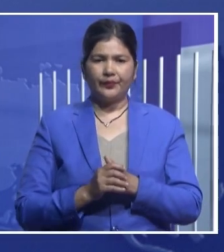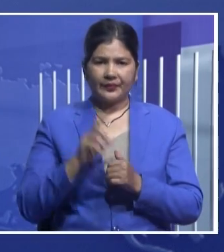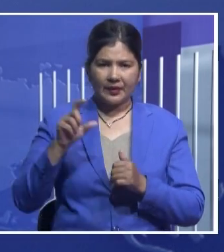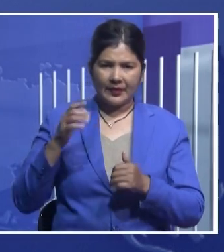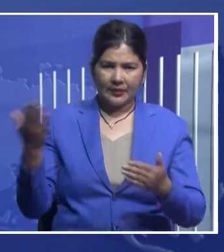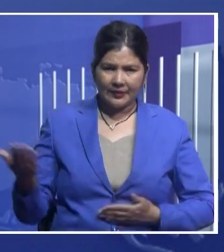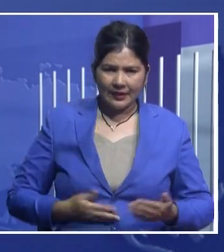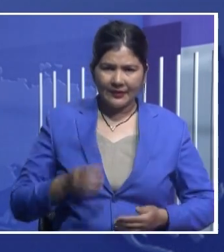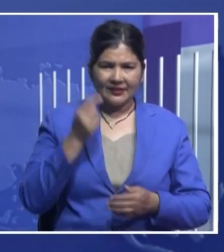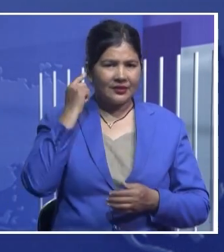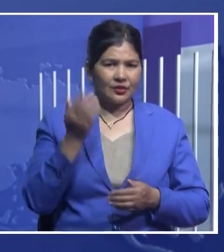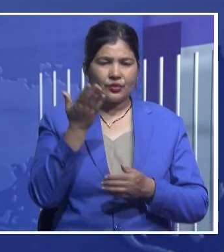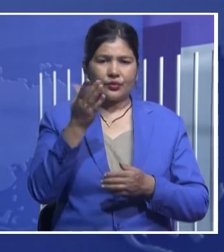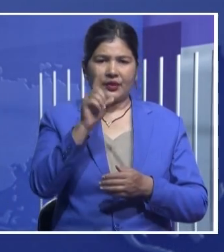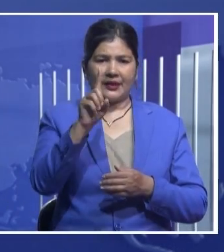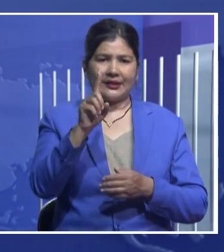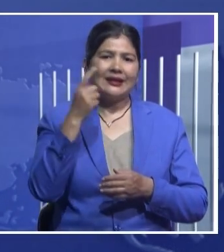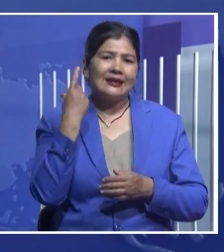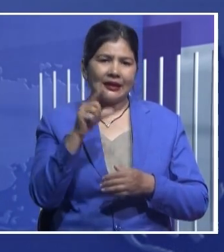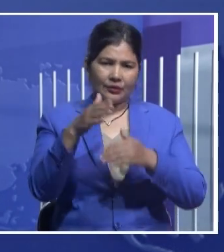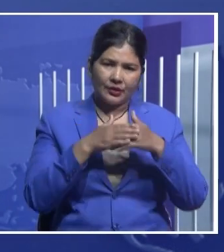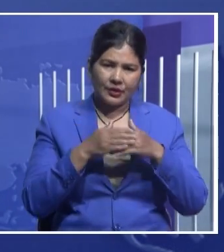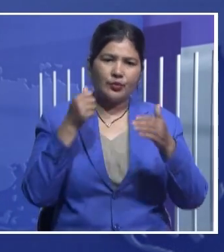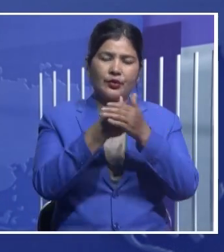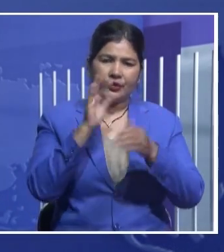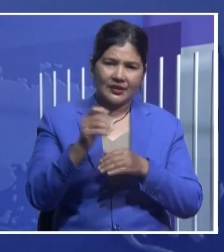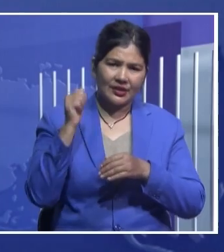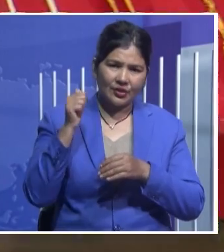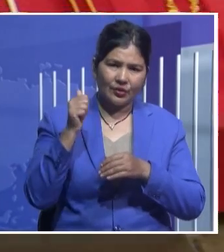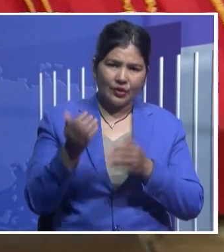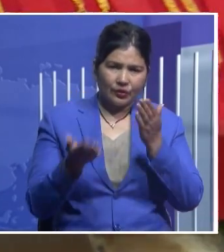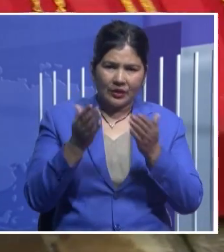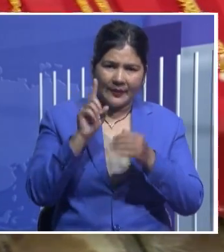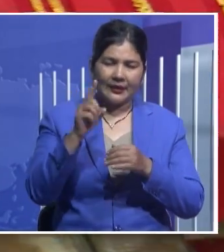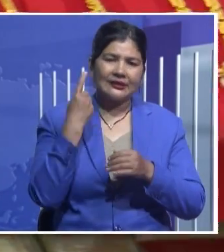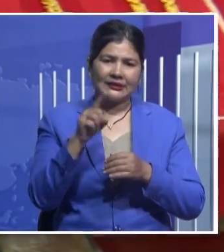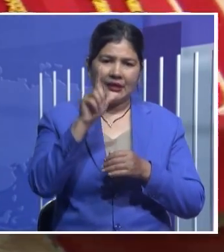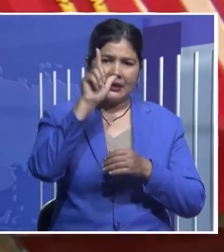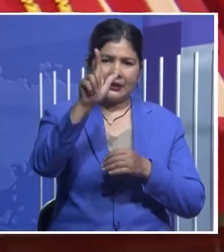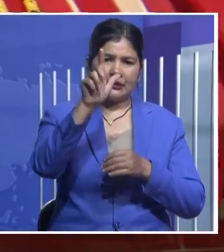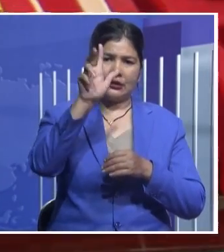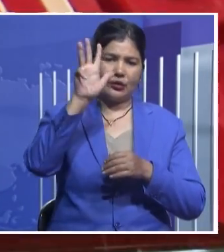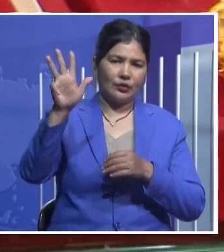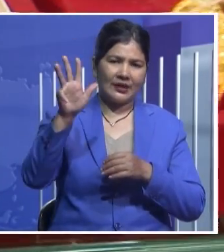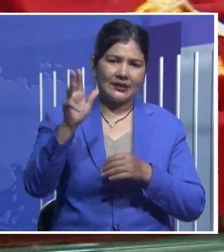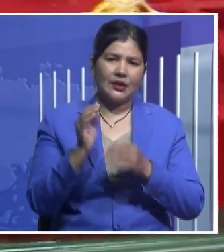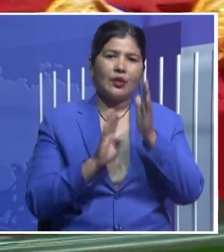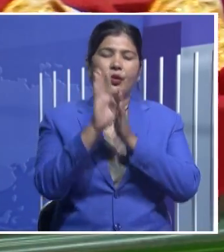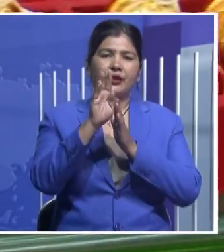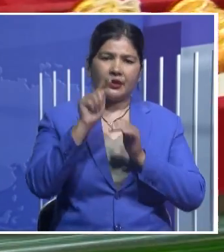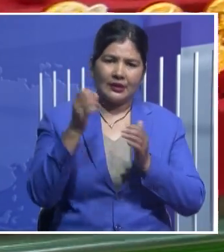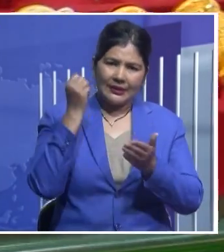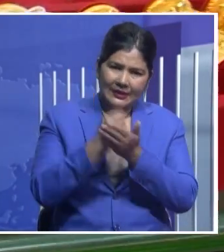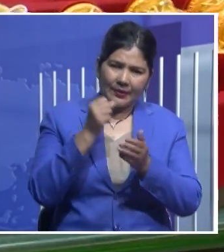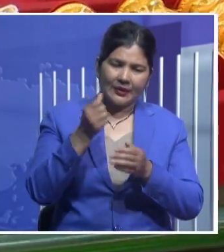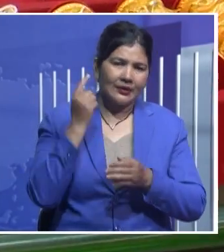नेपाली बजारमा सुनको मूल्य प्रति तोला 1,00,000 नजिक पुगेको छ। हिजोको तुलनामा आज एकै दिन 1,900 रुपियाँले बढेर छापावाल सुनको मूल्य